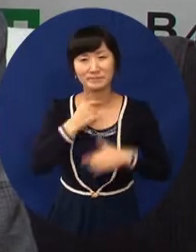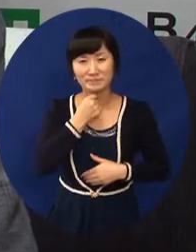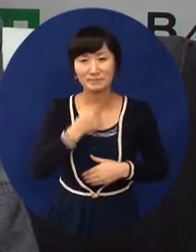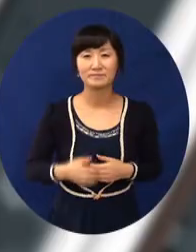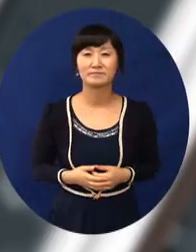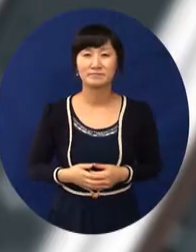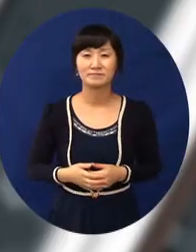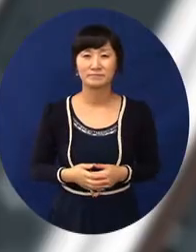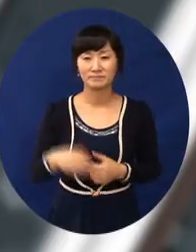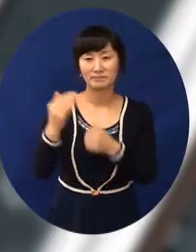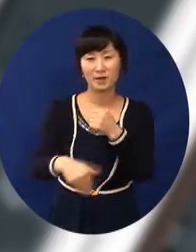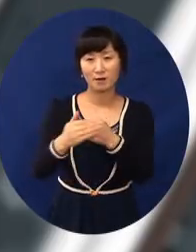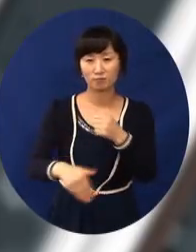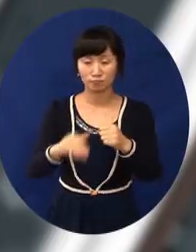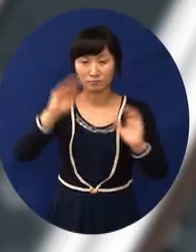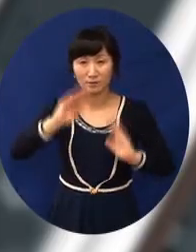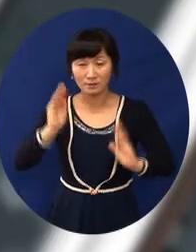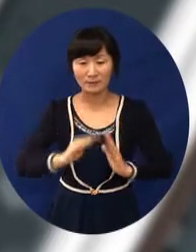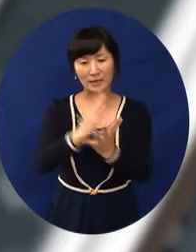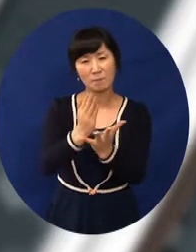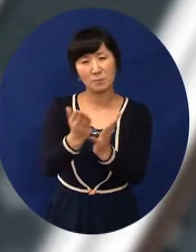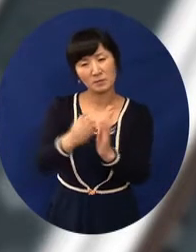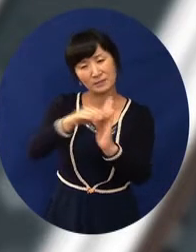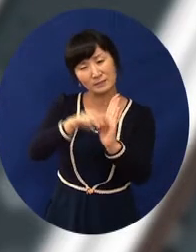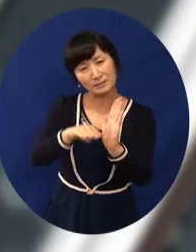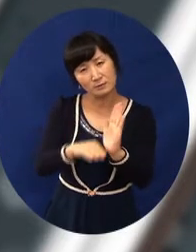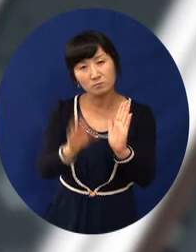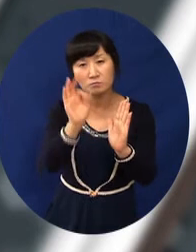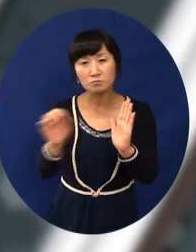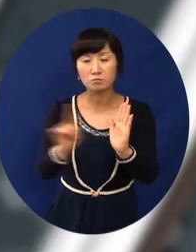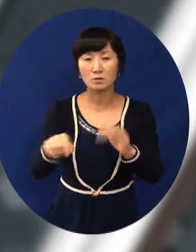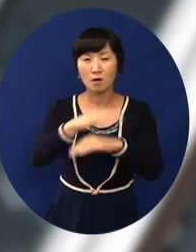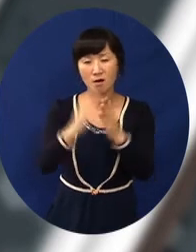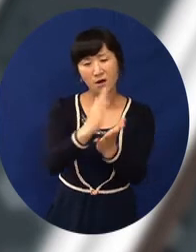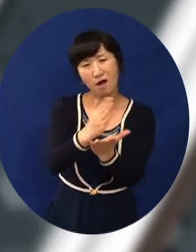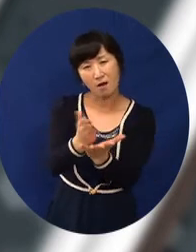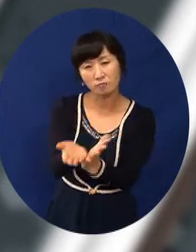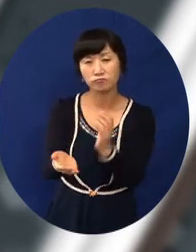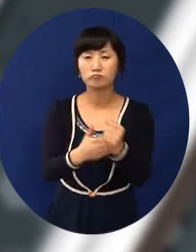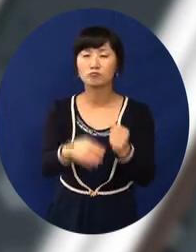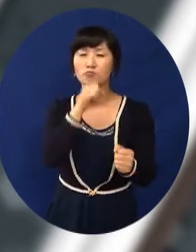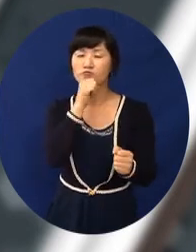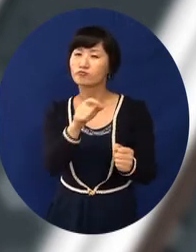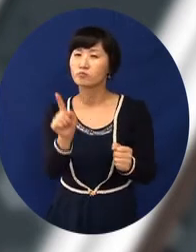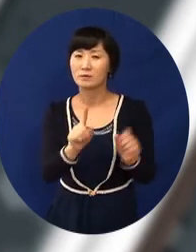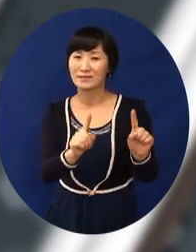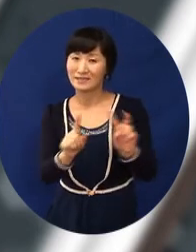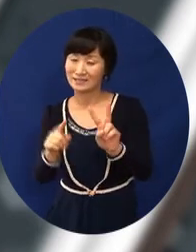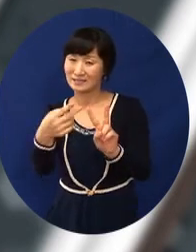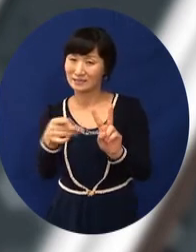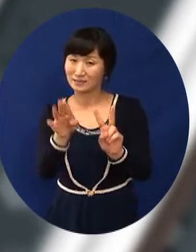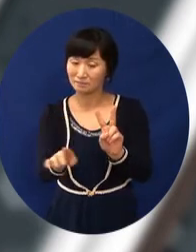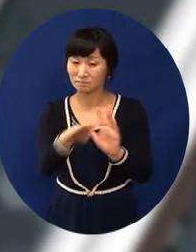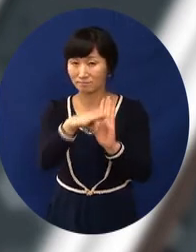하겠습니다. 대구 수험생의 과목별 등급 비율을 살펴보면 전 과목에 걸쳐 최상위권인 1에서